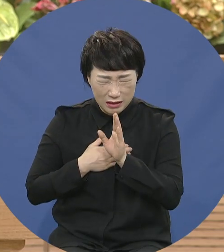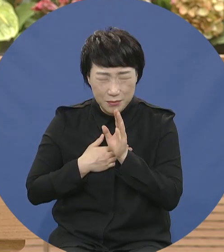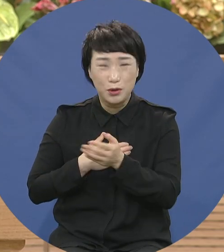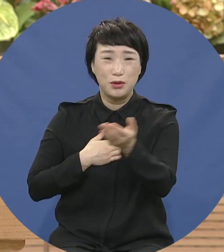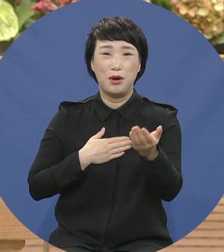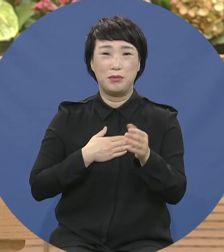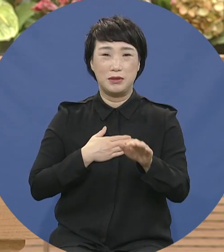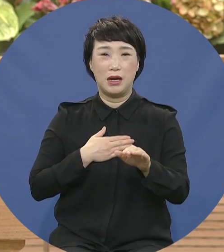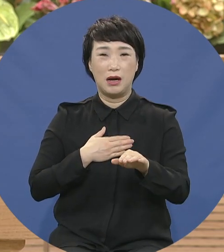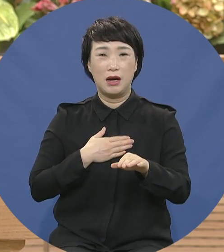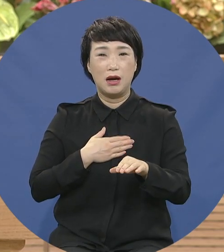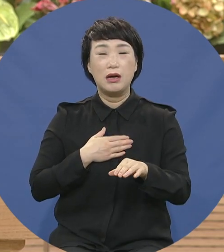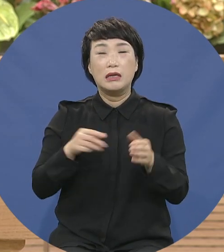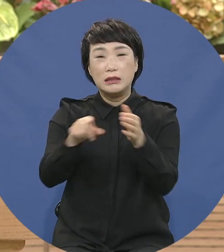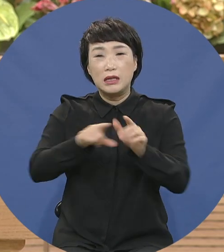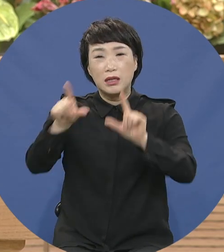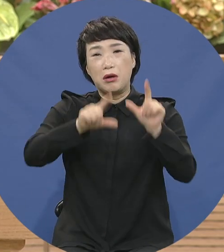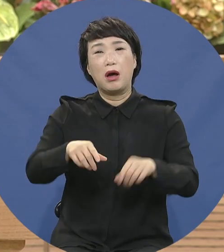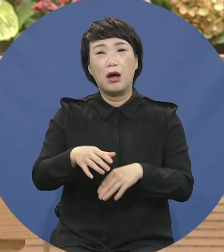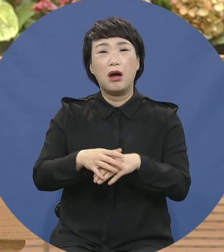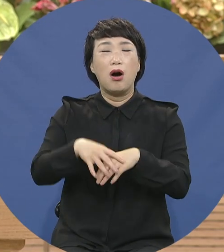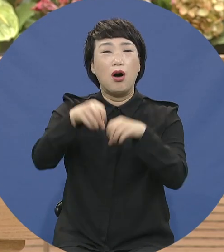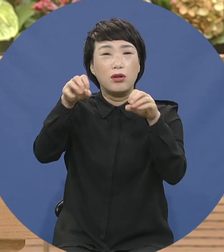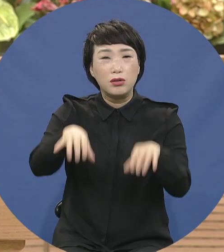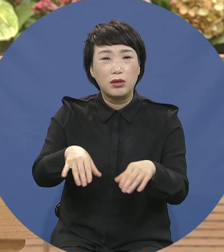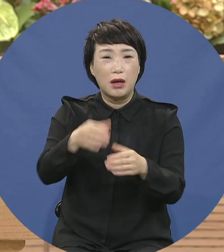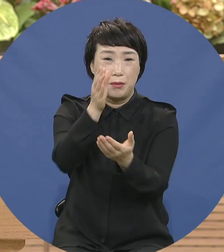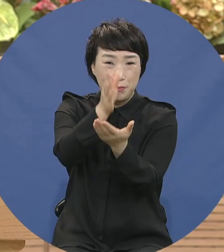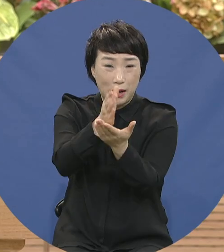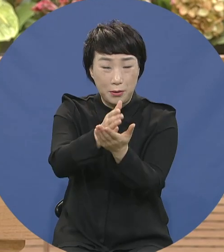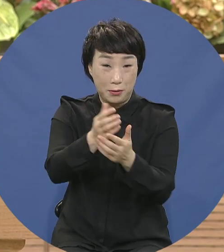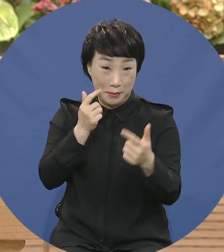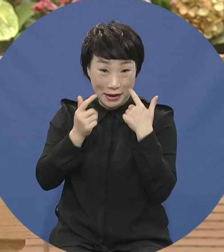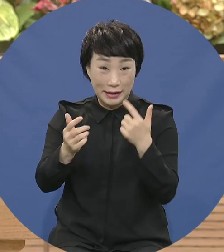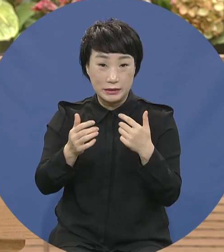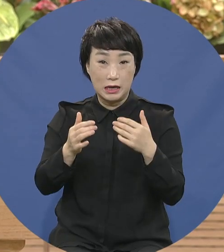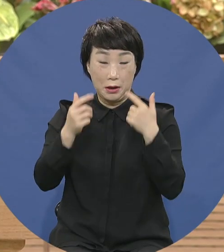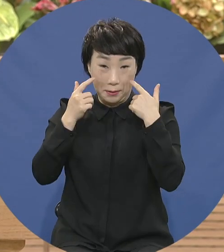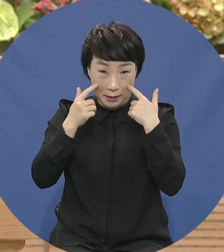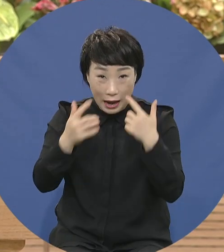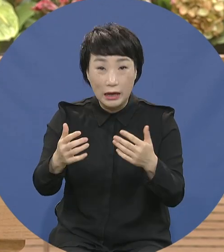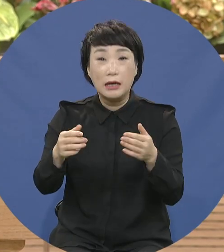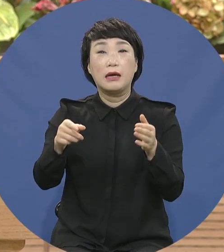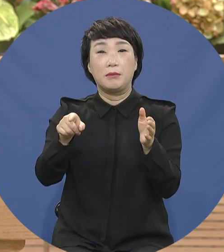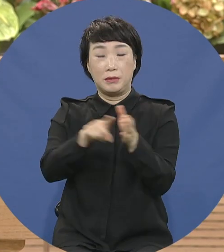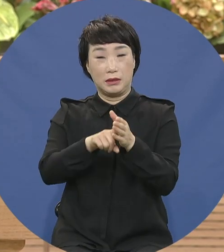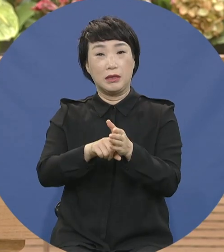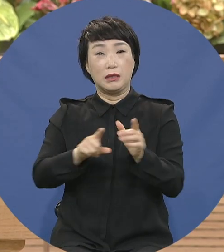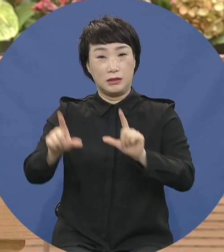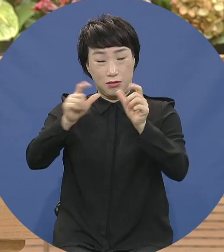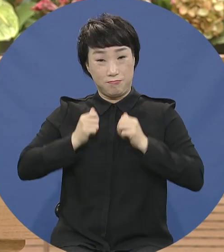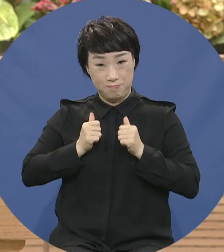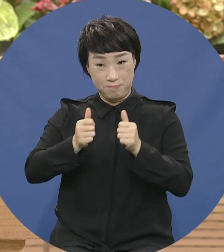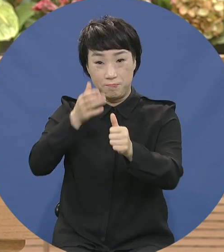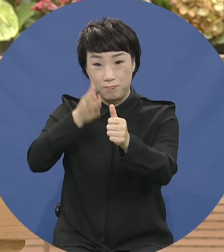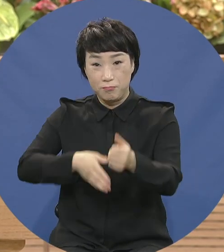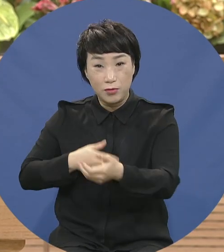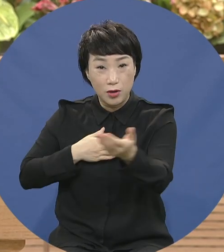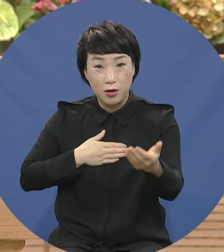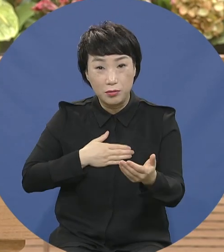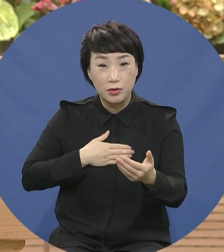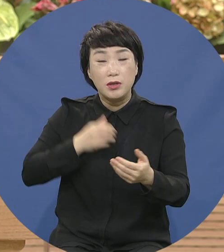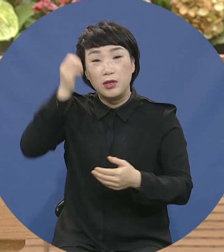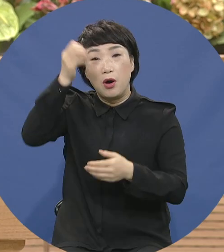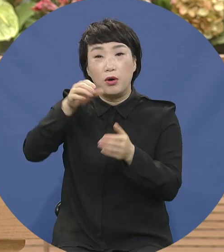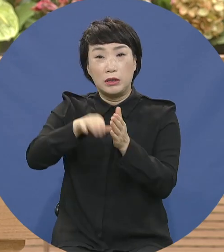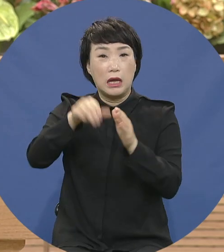절대 헛되이 신앙생활하지 말고 확실하고 분명하게 신앙생활 잘해서 영혼의